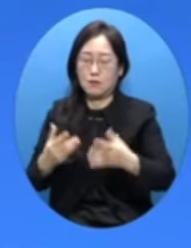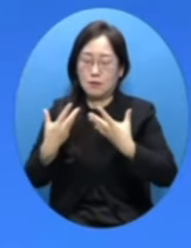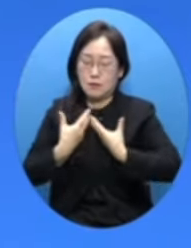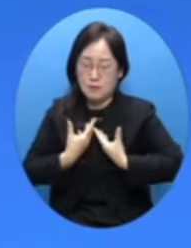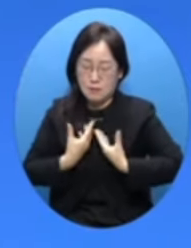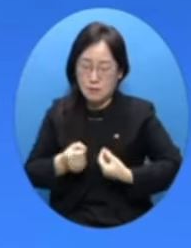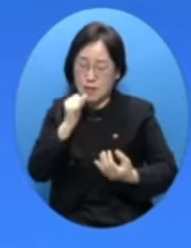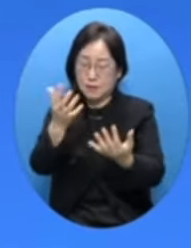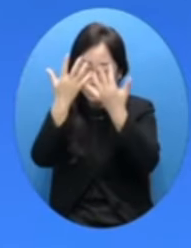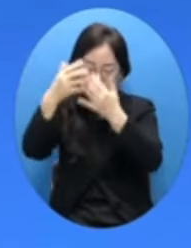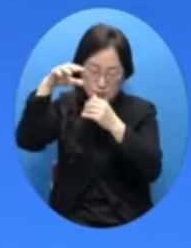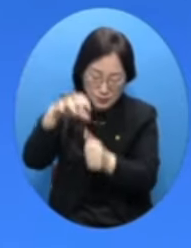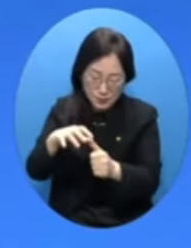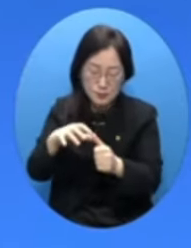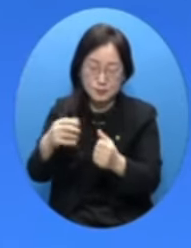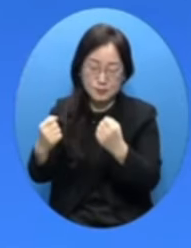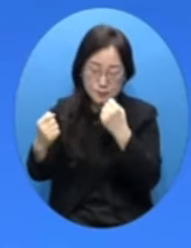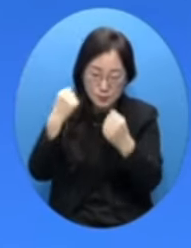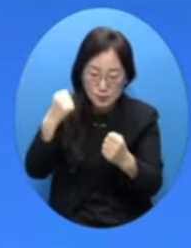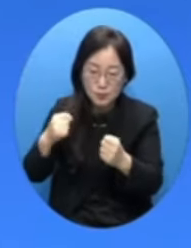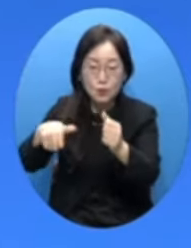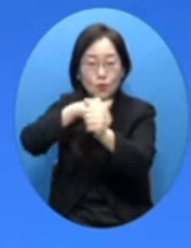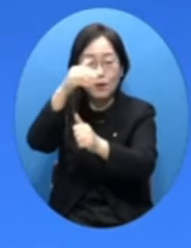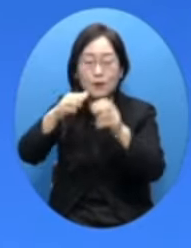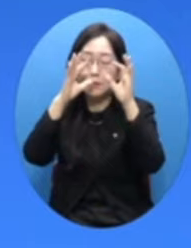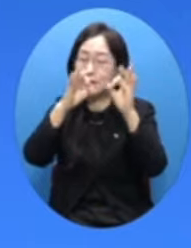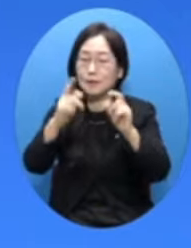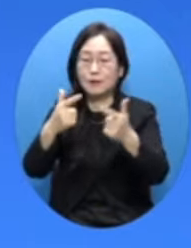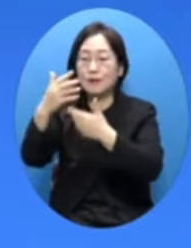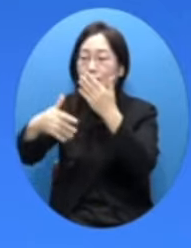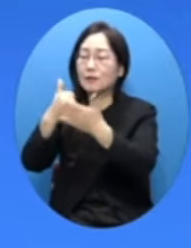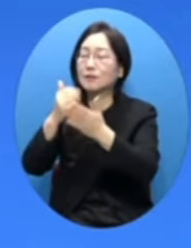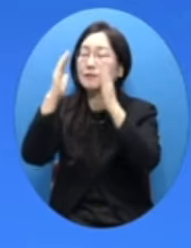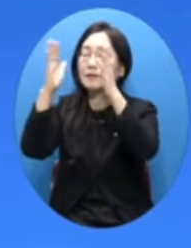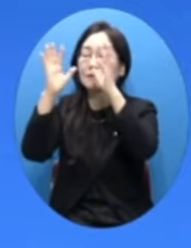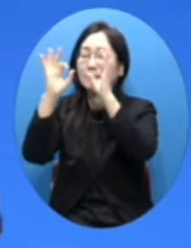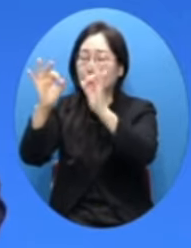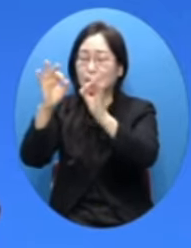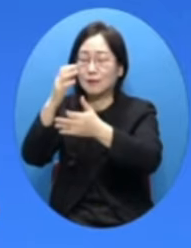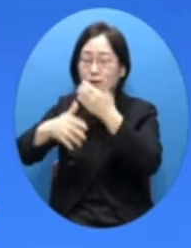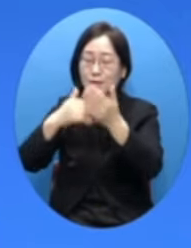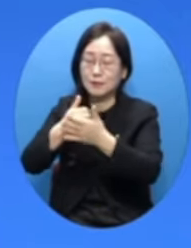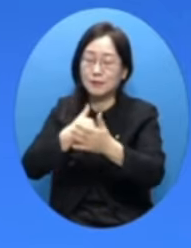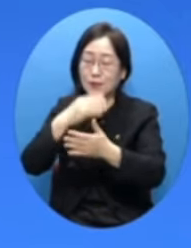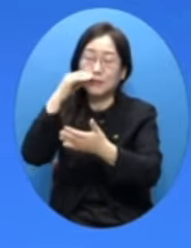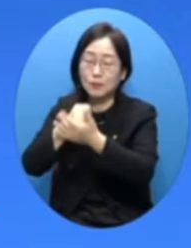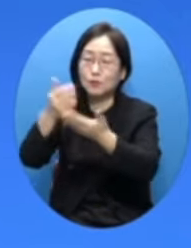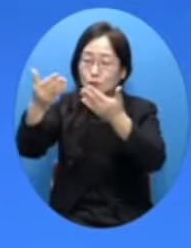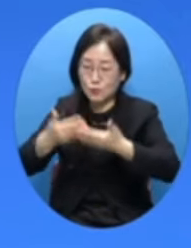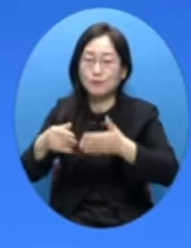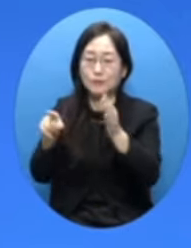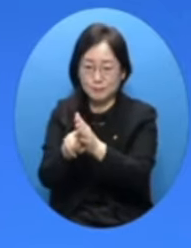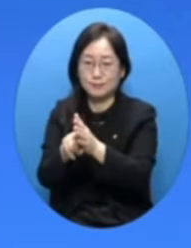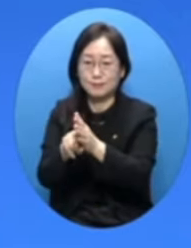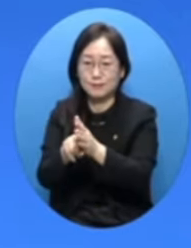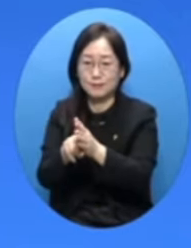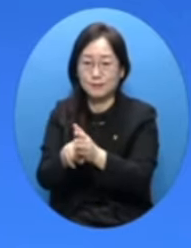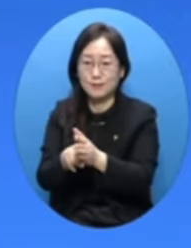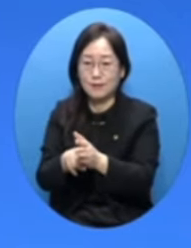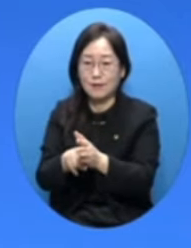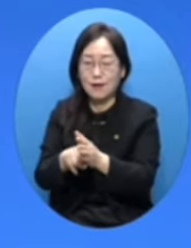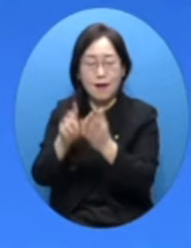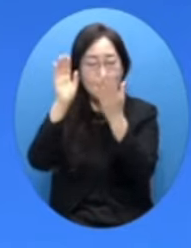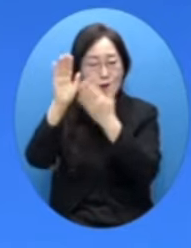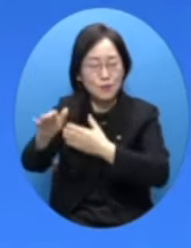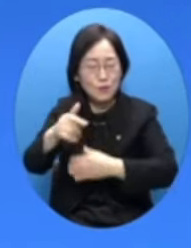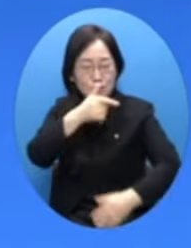감옥에서도 절망의 환경을 바라보지 않았습니다. 하나님만 바라보았습니다. 하나님의 나라를 형통케 하실 것을 믿습니다. 장차 나를 큰